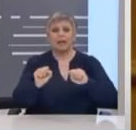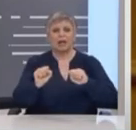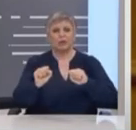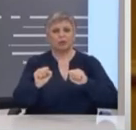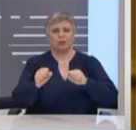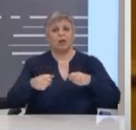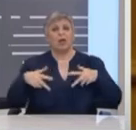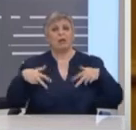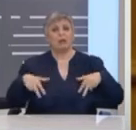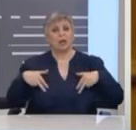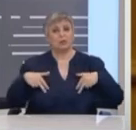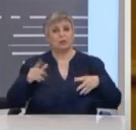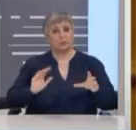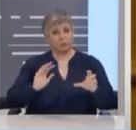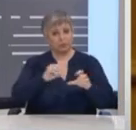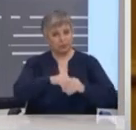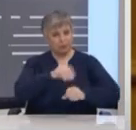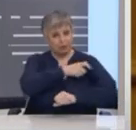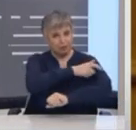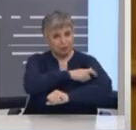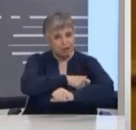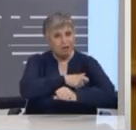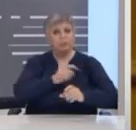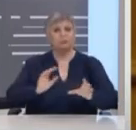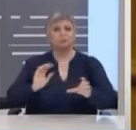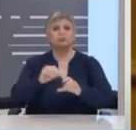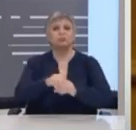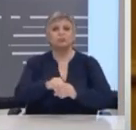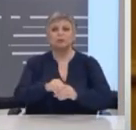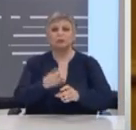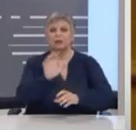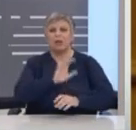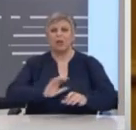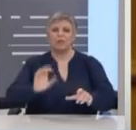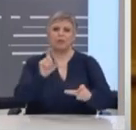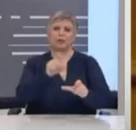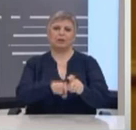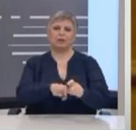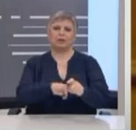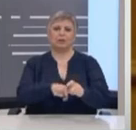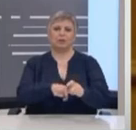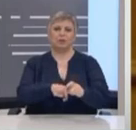Εθνών, αλλά και ως κράτος μέλος της Ευρωπαϊκής Ένωσης. Και βεβαίως η αξιοποίηση